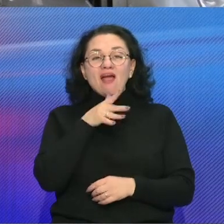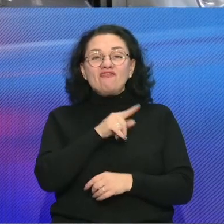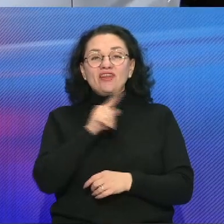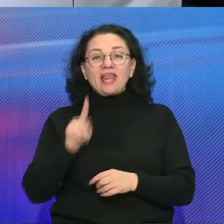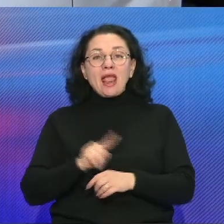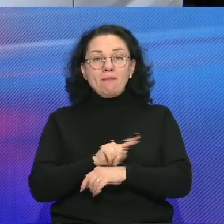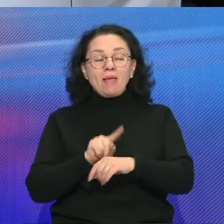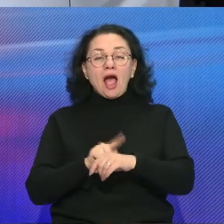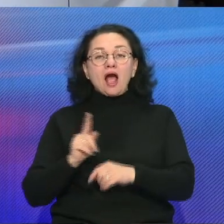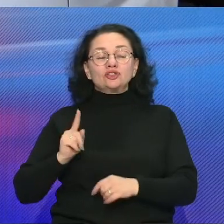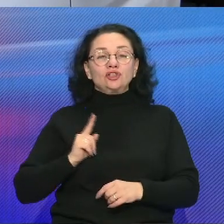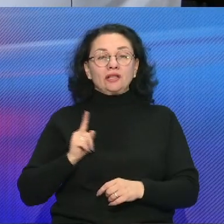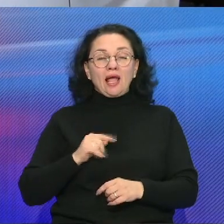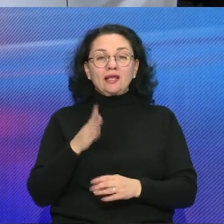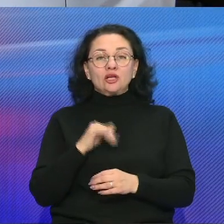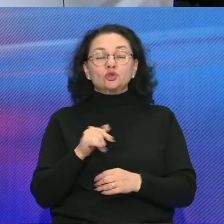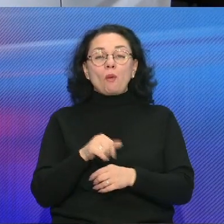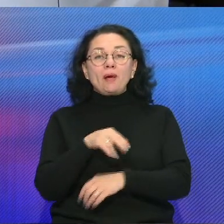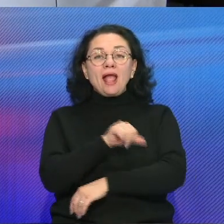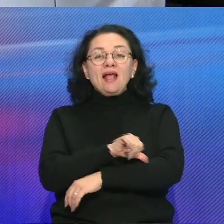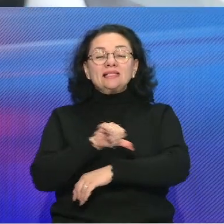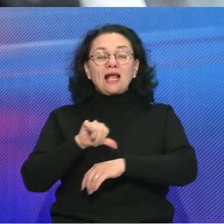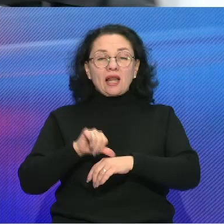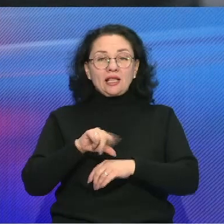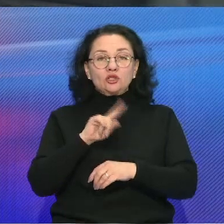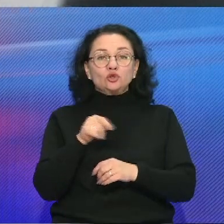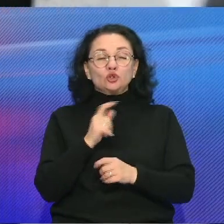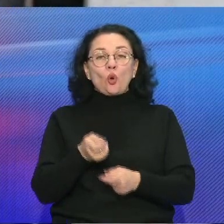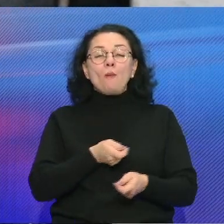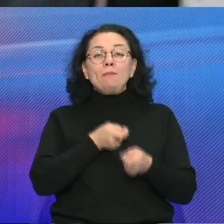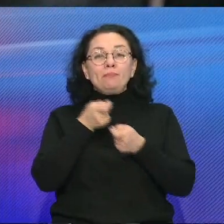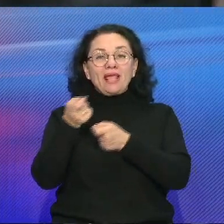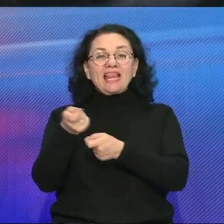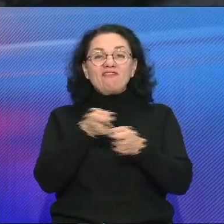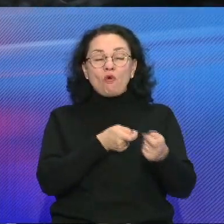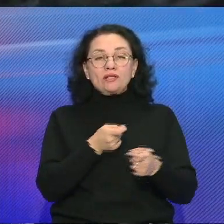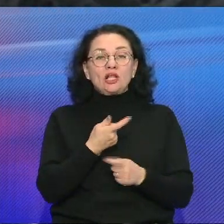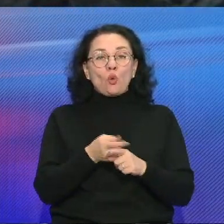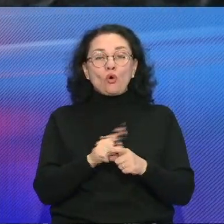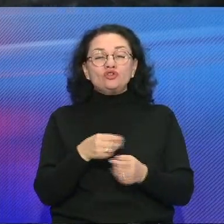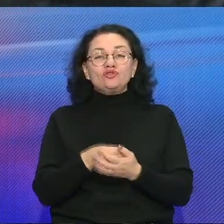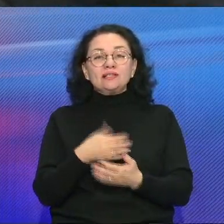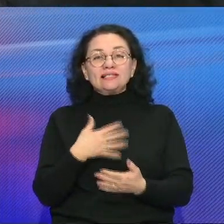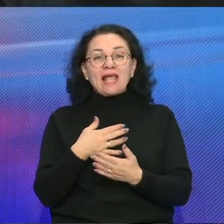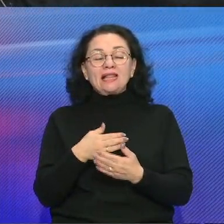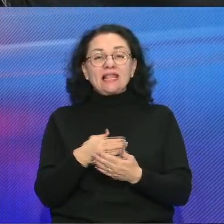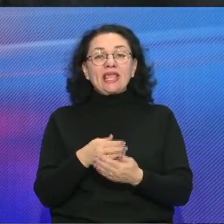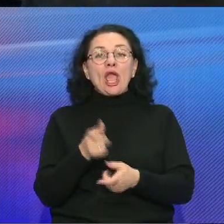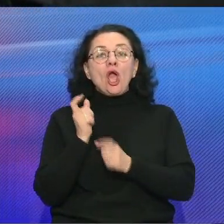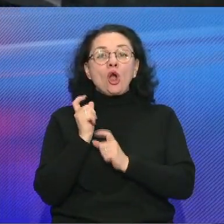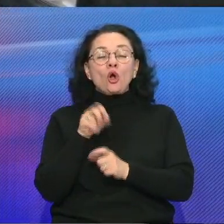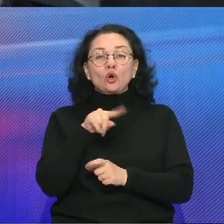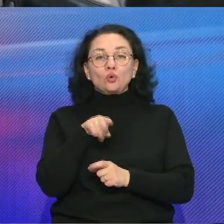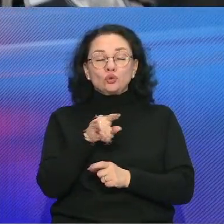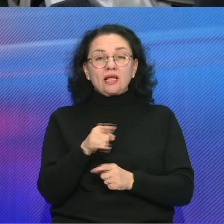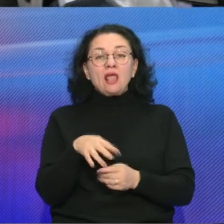права на пазачарговы ўезд у пункт пропуску з прычыны таго, што яны вязуць пэўныя грузы. Хай менш, але гэтыя вадзіцелі, як і астатнія, таксама